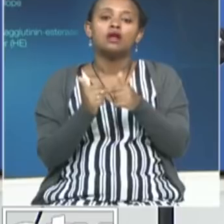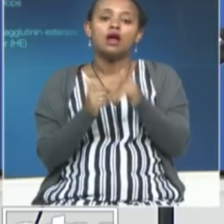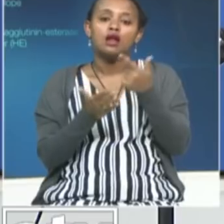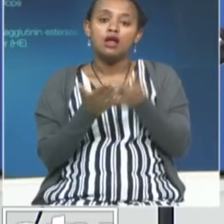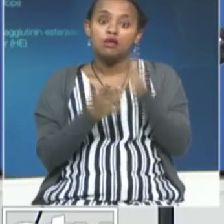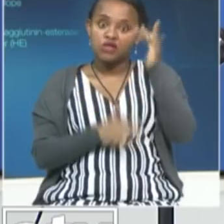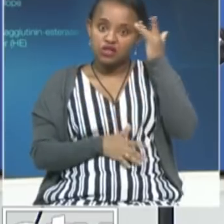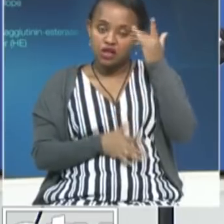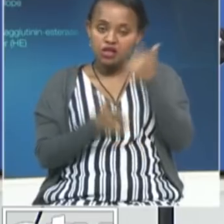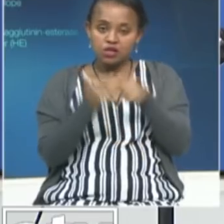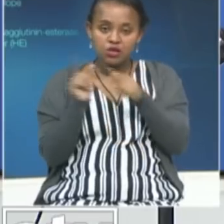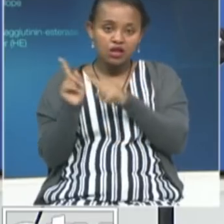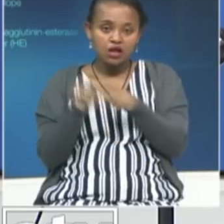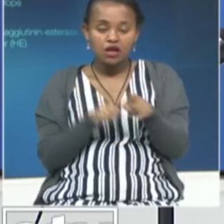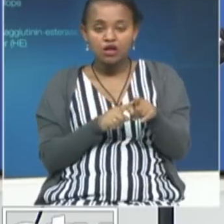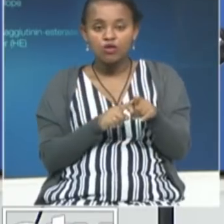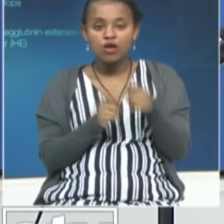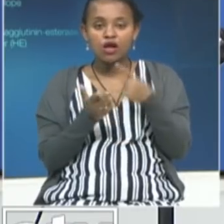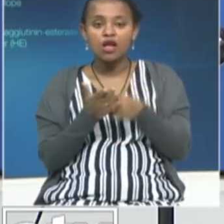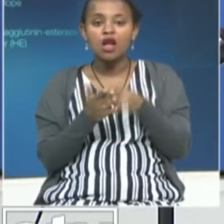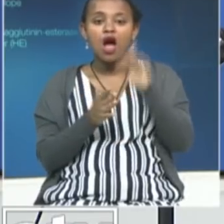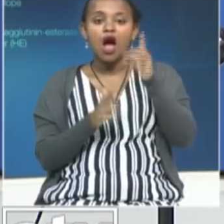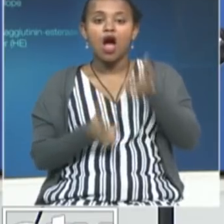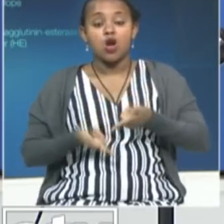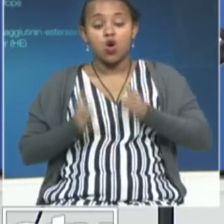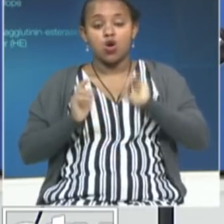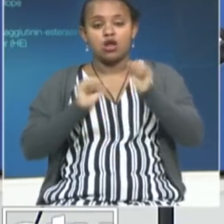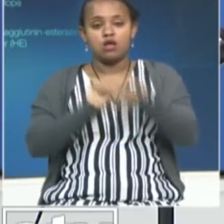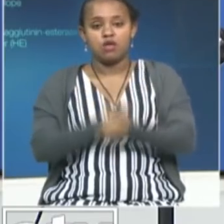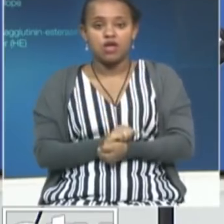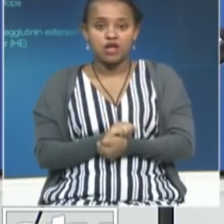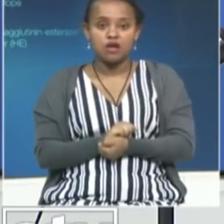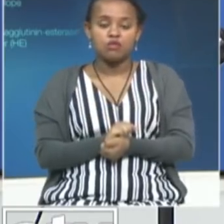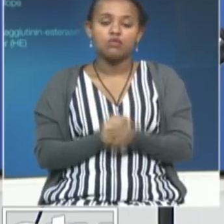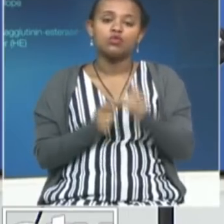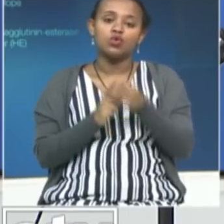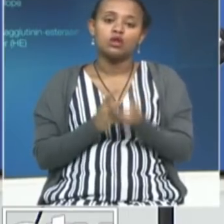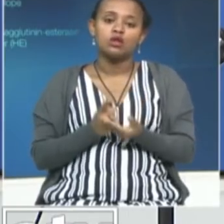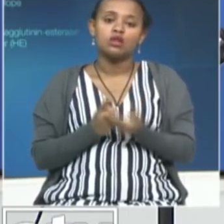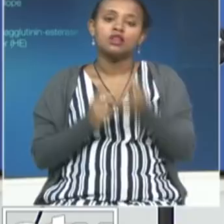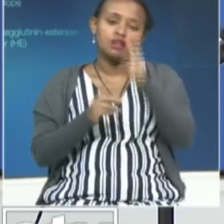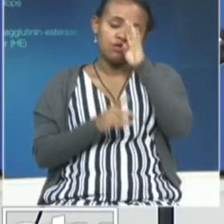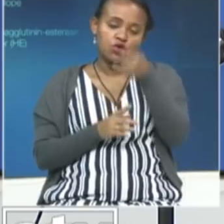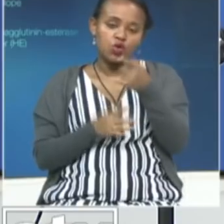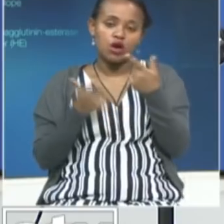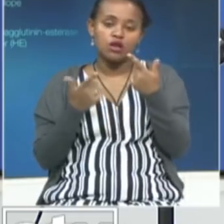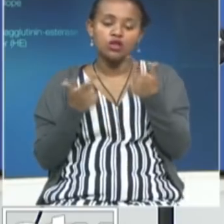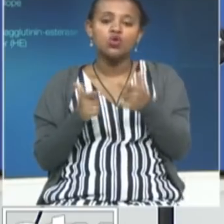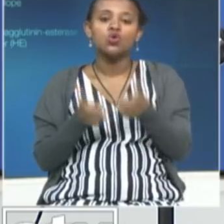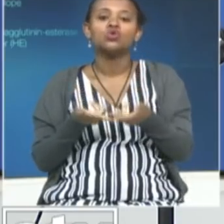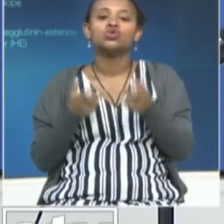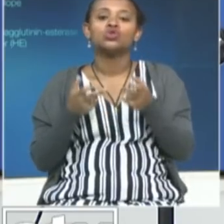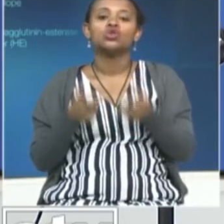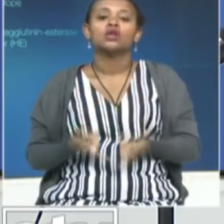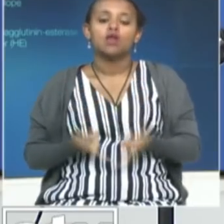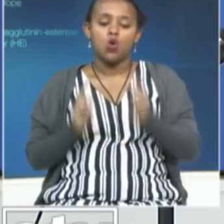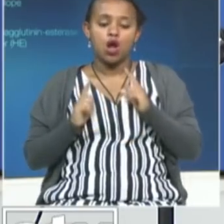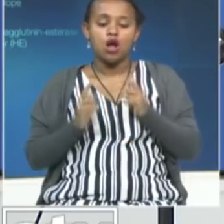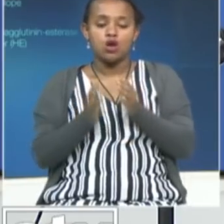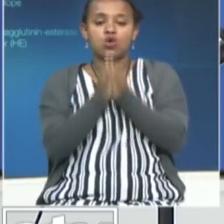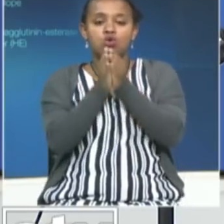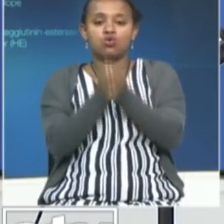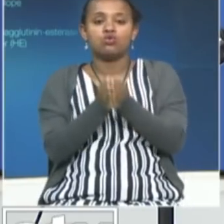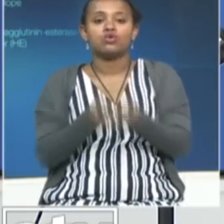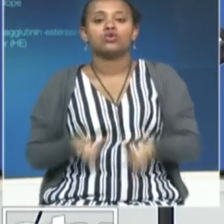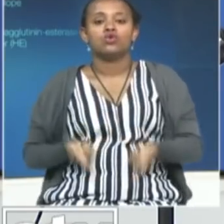ሲመጣ ደግሞ በድንገት ይህንን አይነት አኗኗር መቀየር የግድ የሚሆንበት ነገር ተፈጥሯል። እድሮች ይኖራሉ፣ ቁብ ይኖራል፣